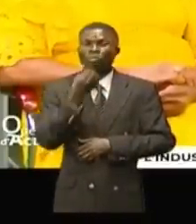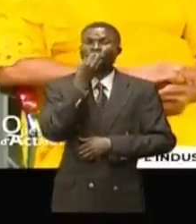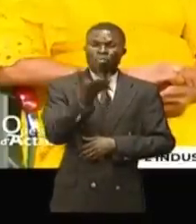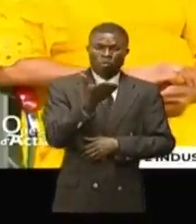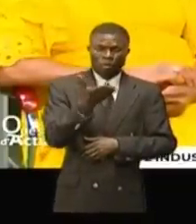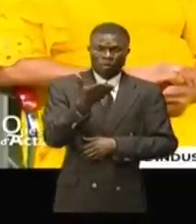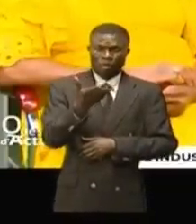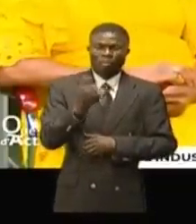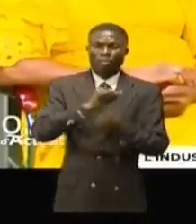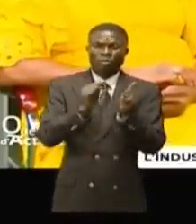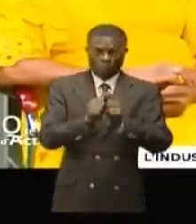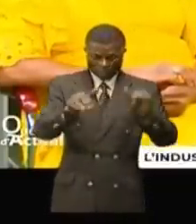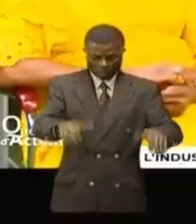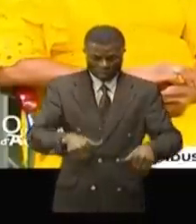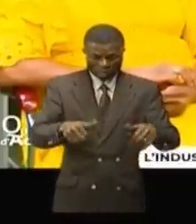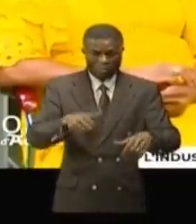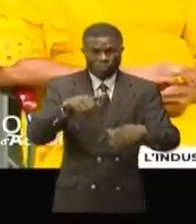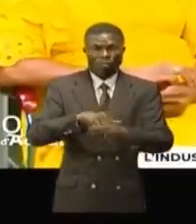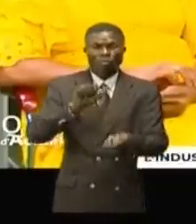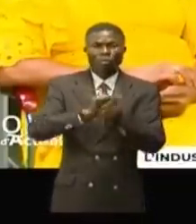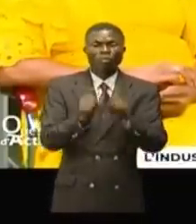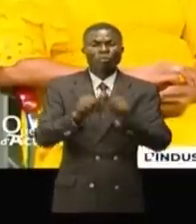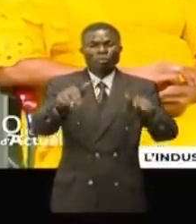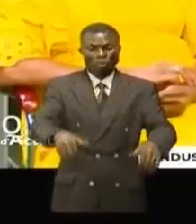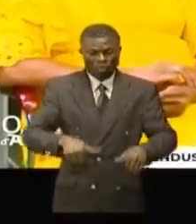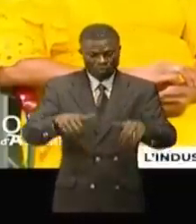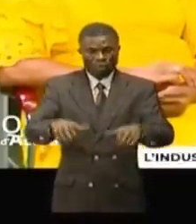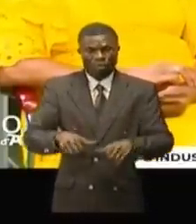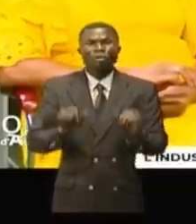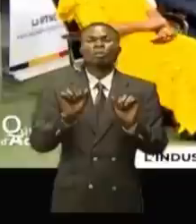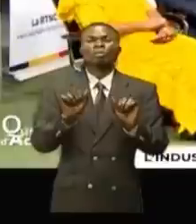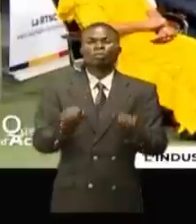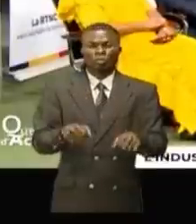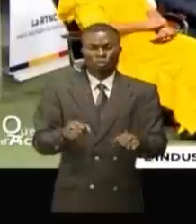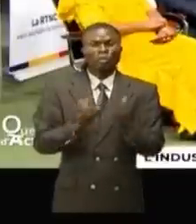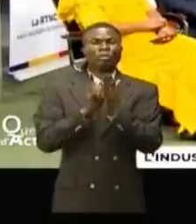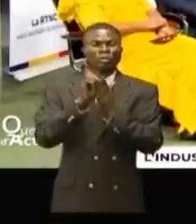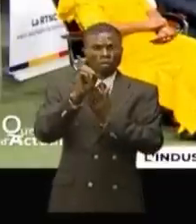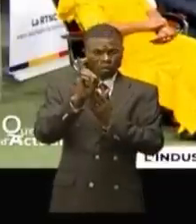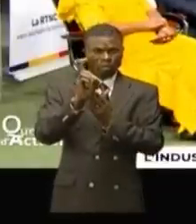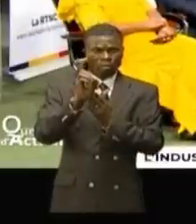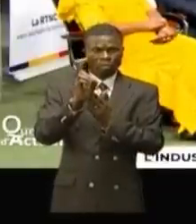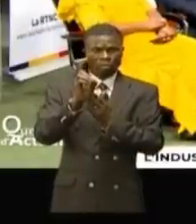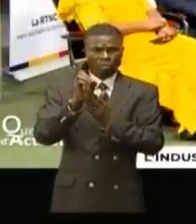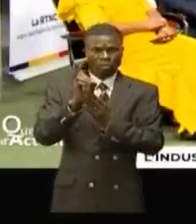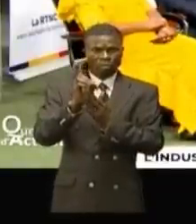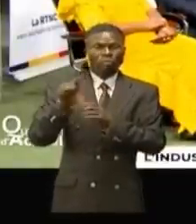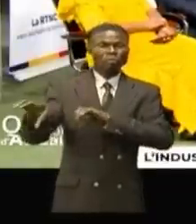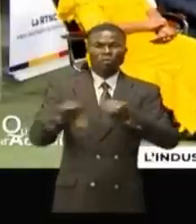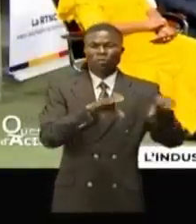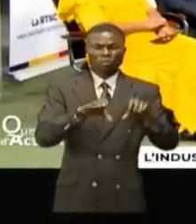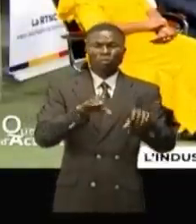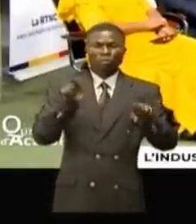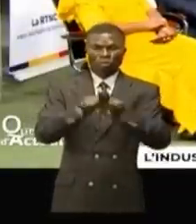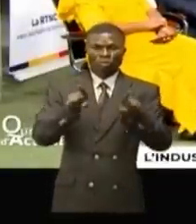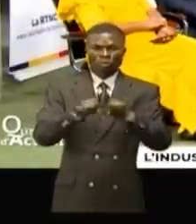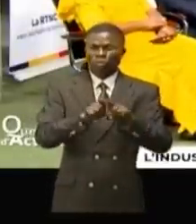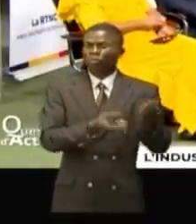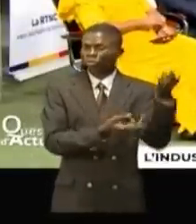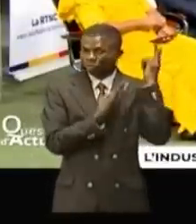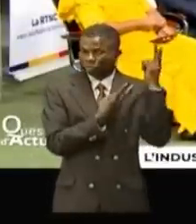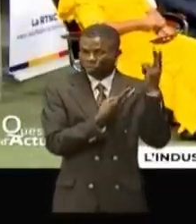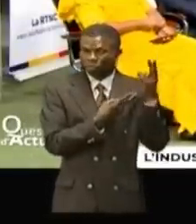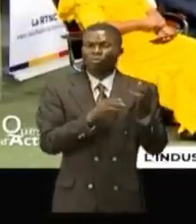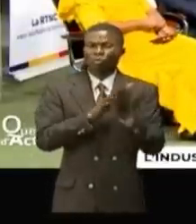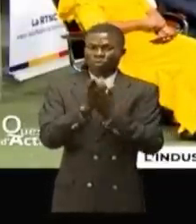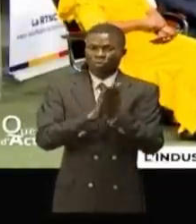donc les secteurs agricoles. Au niveau du secteur agricole, vous pouvez développer des activités liées aux chaînes de valeur,